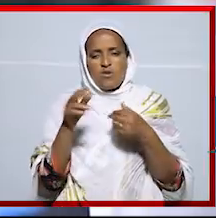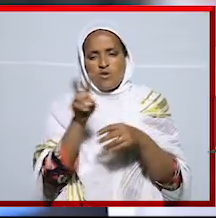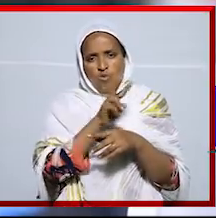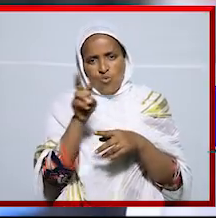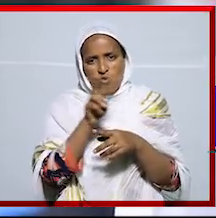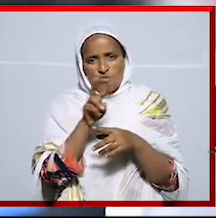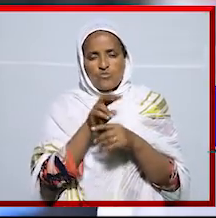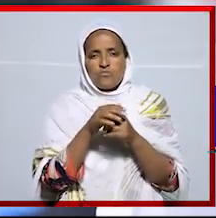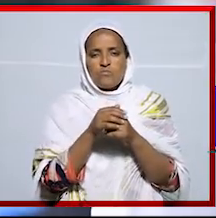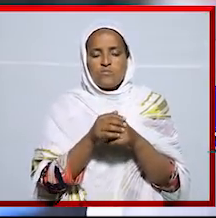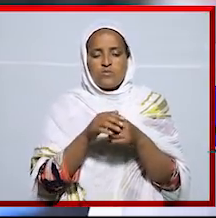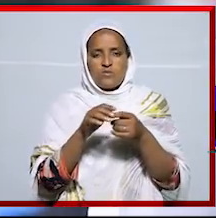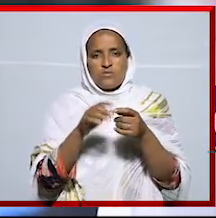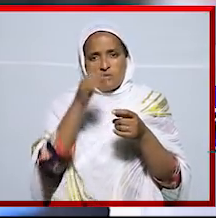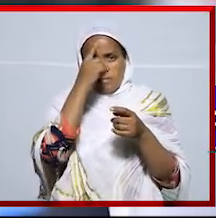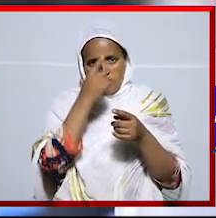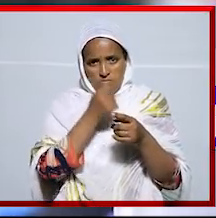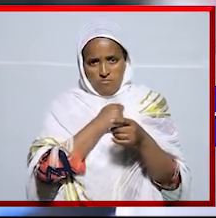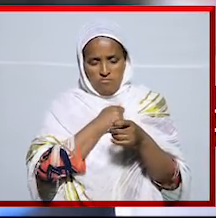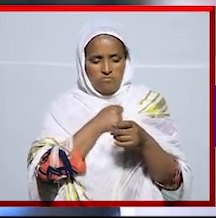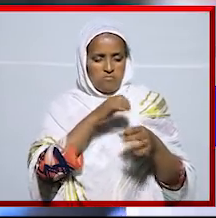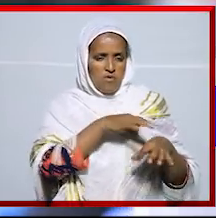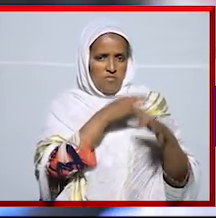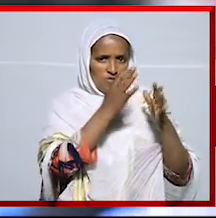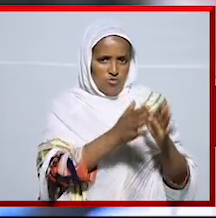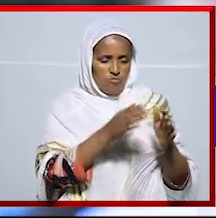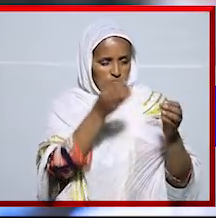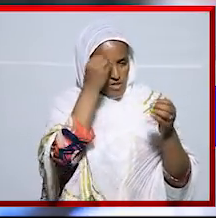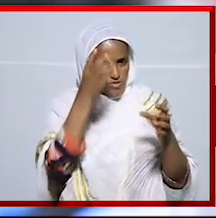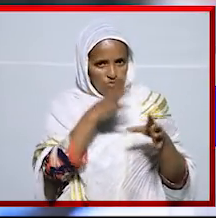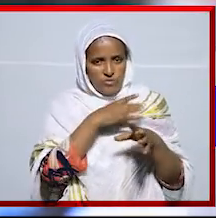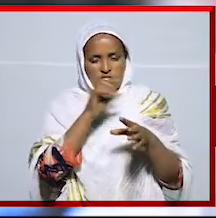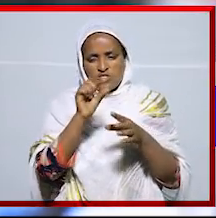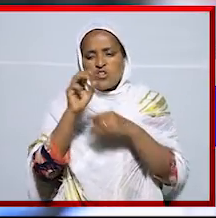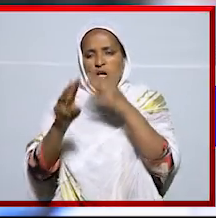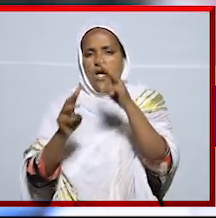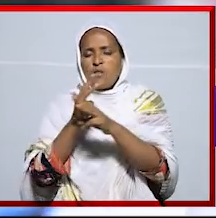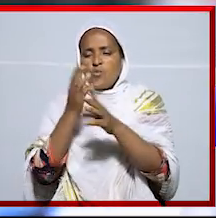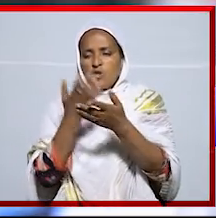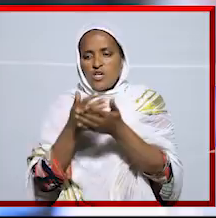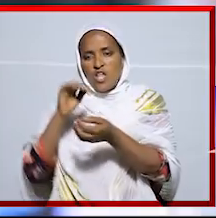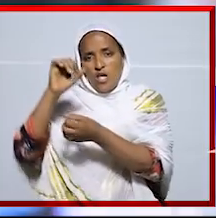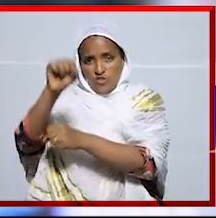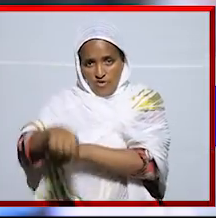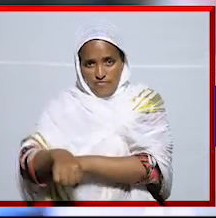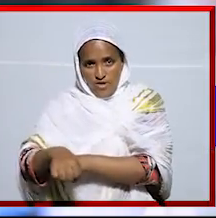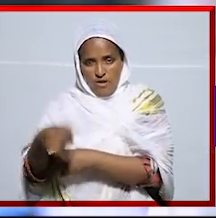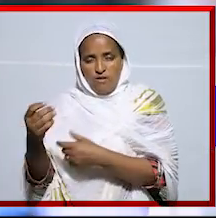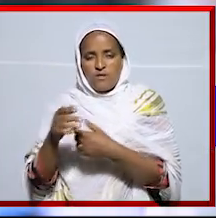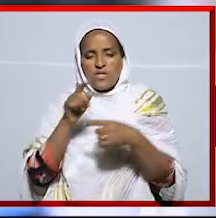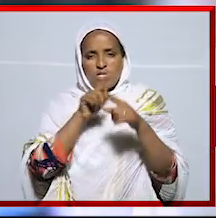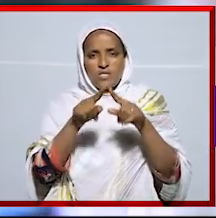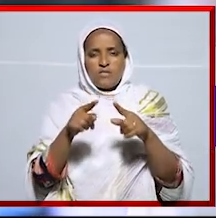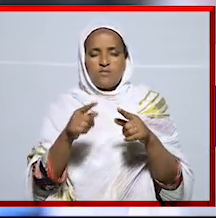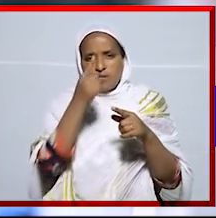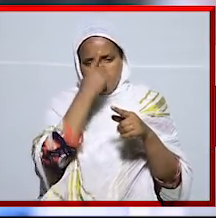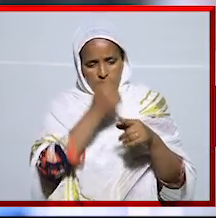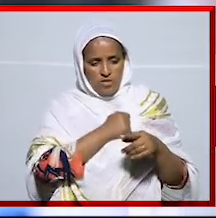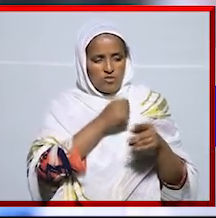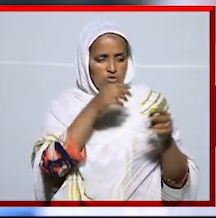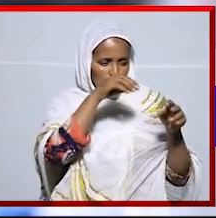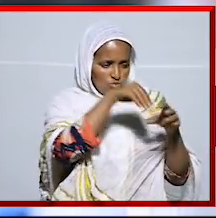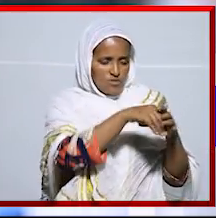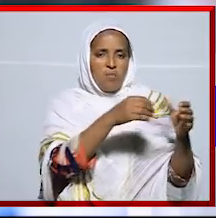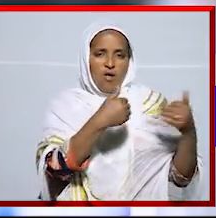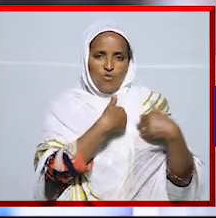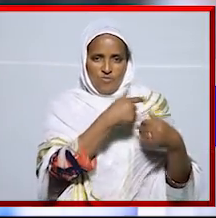ጊዜ ደግሞ እንደዛ አይነት ሰው ማግኘት እጅግ በጣም እኔ ከባድ ይመስለኛል። ምክንያቱም ብዙ ነገር ነው የሚያስጨንቅ አይደል። ትዳር